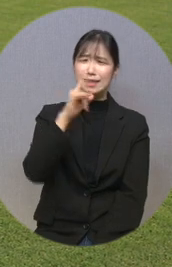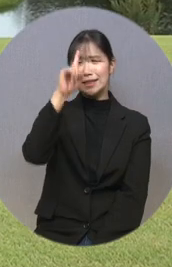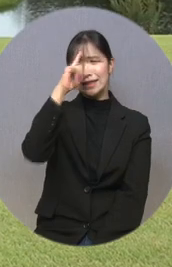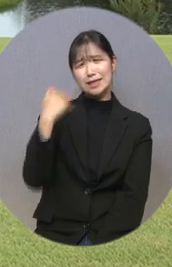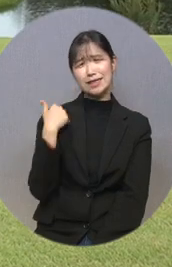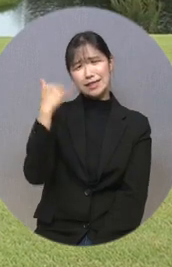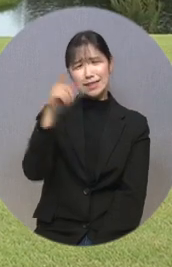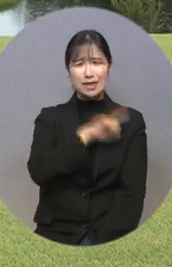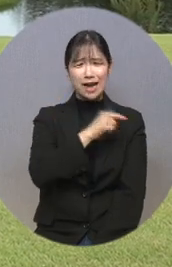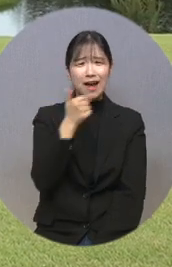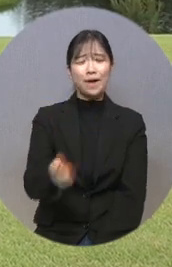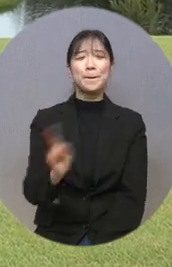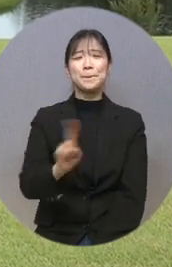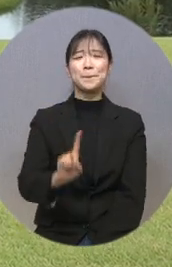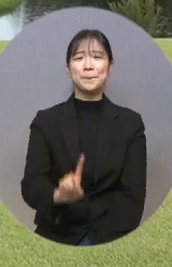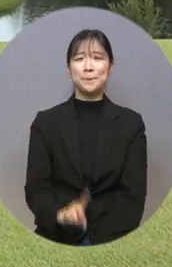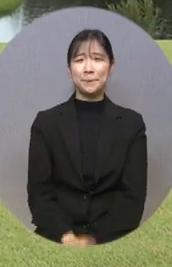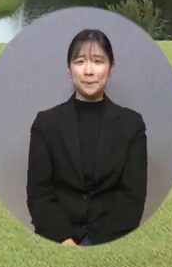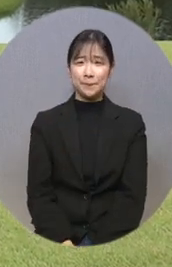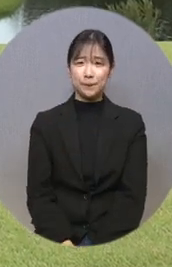크면서.